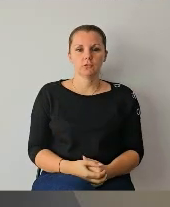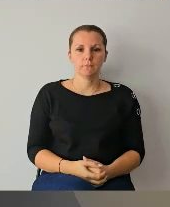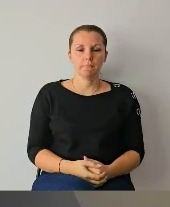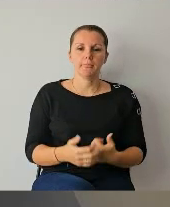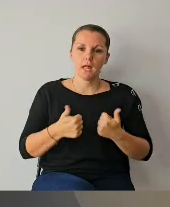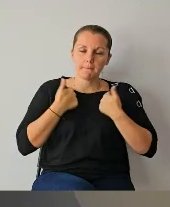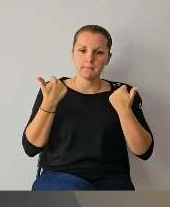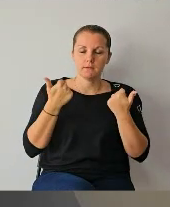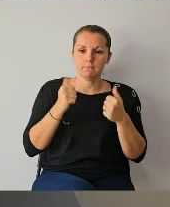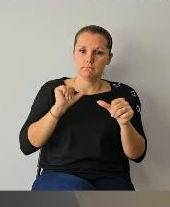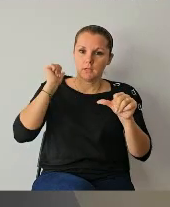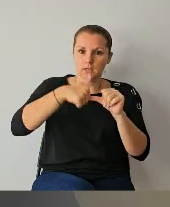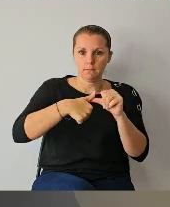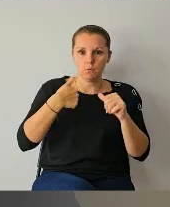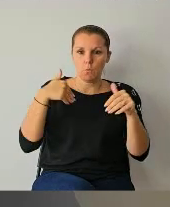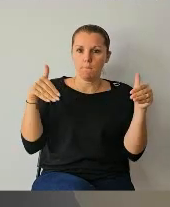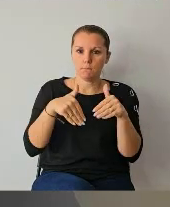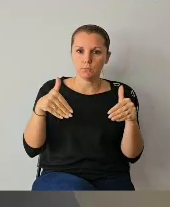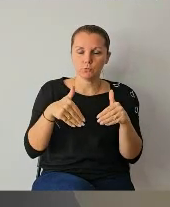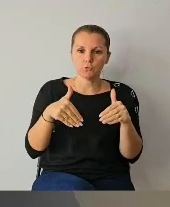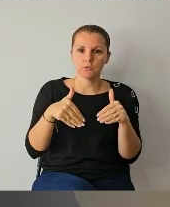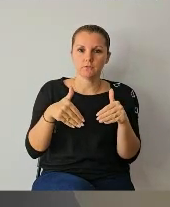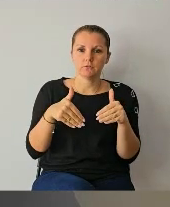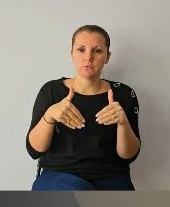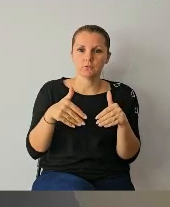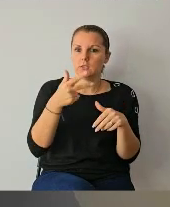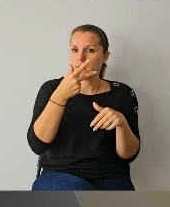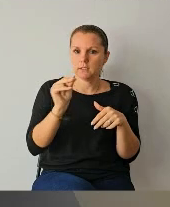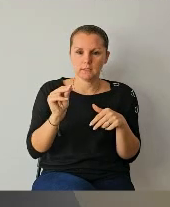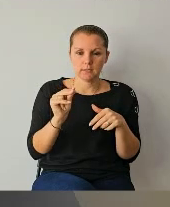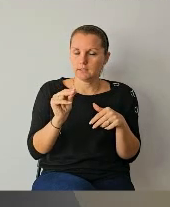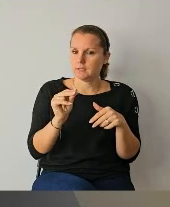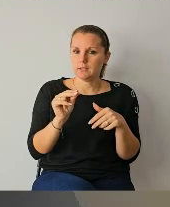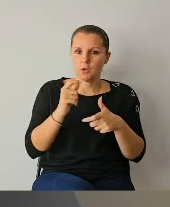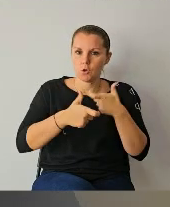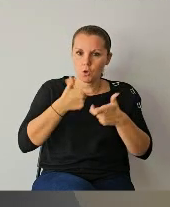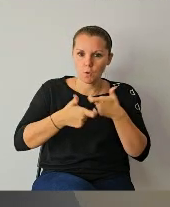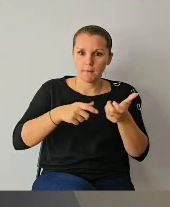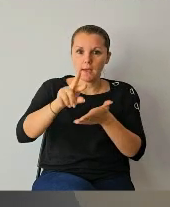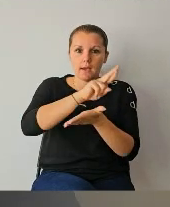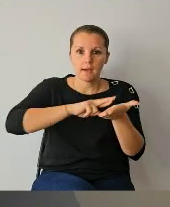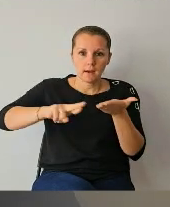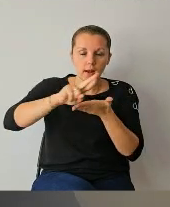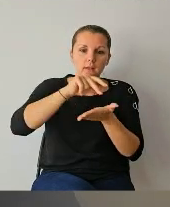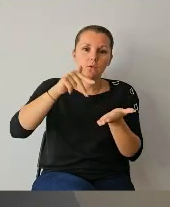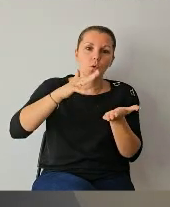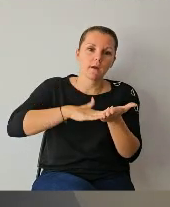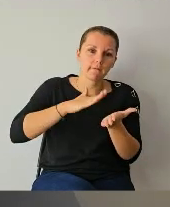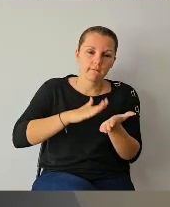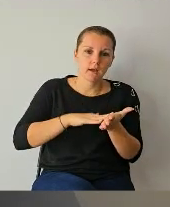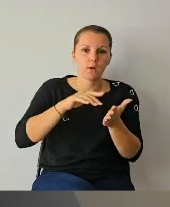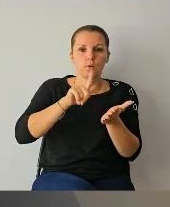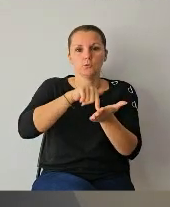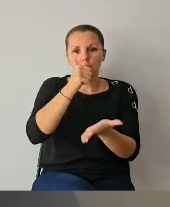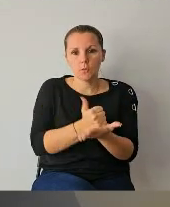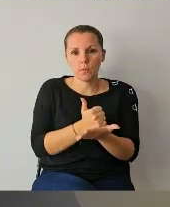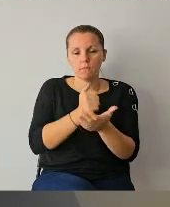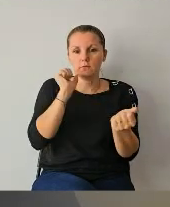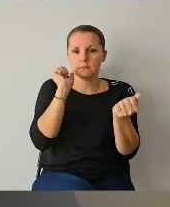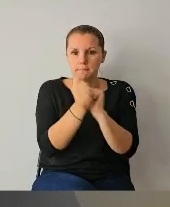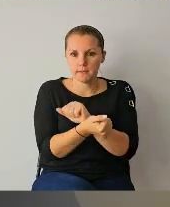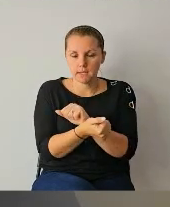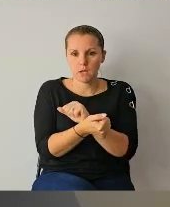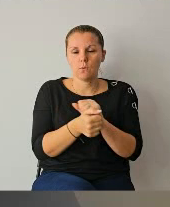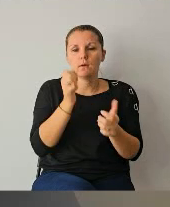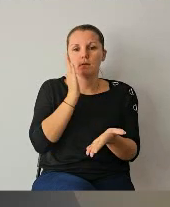przykład w przyszłym roku już nie fatygowania, można powiedzieć, rady, żeby podnosiła te i zmieniała